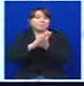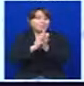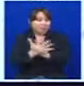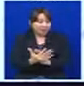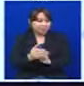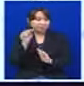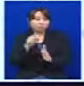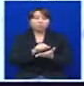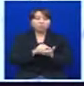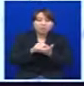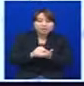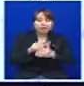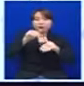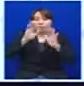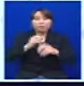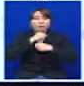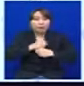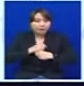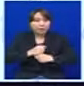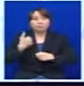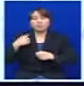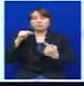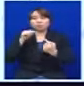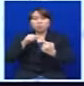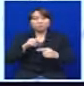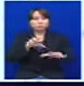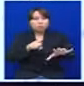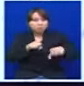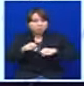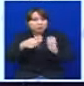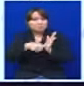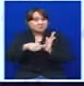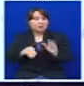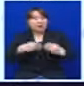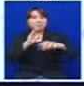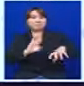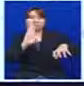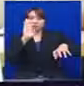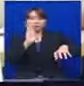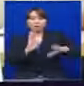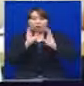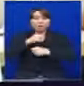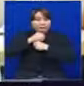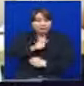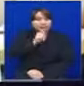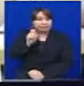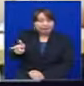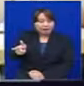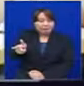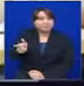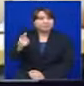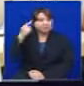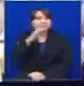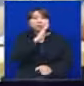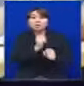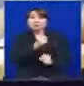วัสดิการของลูกจ้างที่เป็นผู้สูงอายุและมีมาตรการจูงใจทางภาษีแก่นายจ้างที่จ้างงานผู้สูงอายุซึ่งหากท